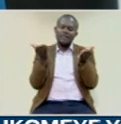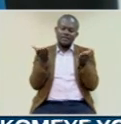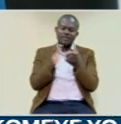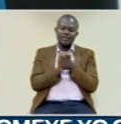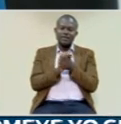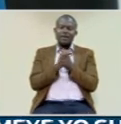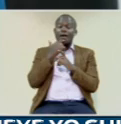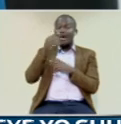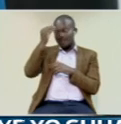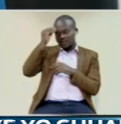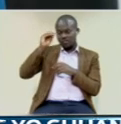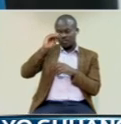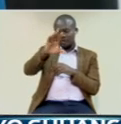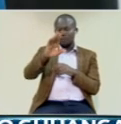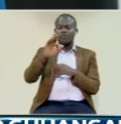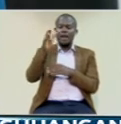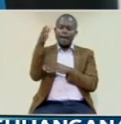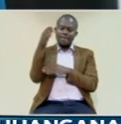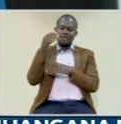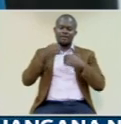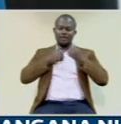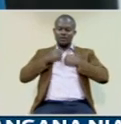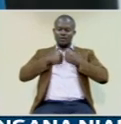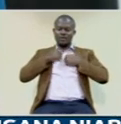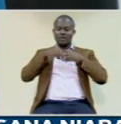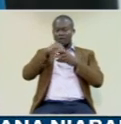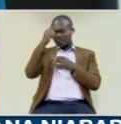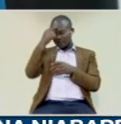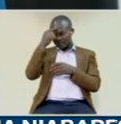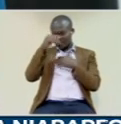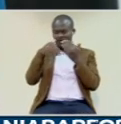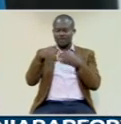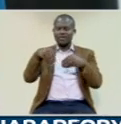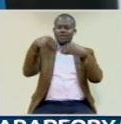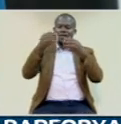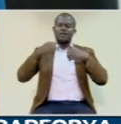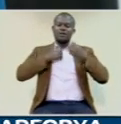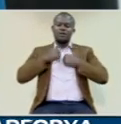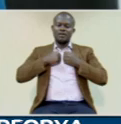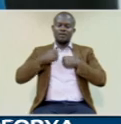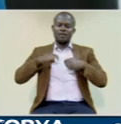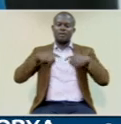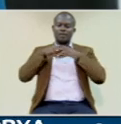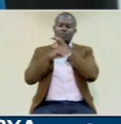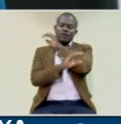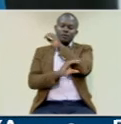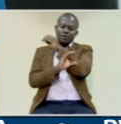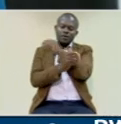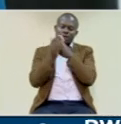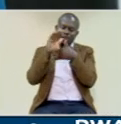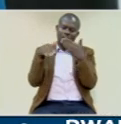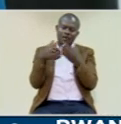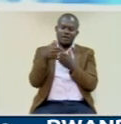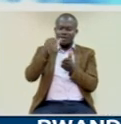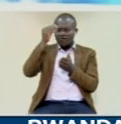hari ubutumwa na ambasade y'u Rwanda mu Buhindi yagejeje ku banyarwanda bari muri ibi bihugu.